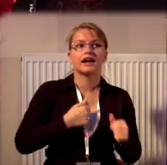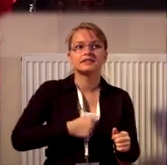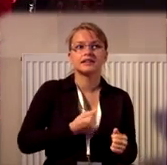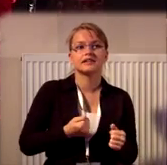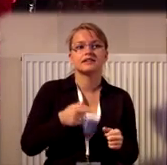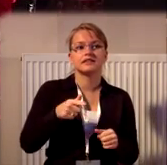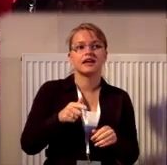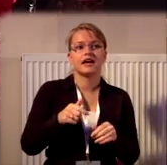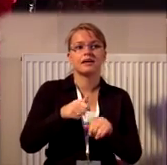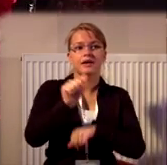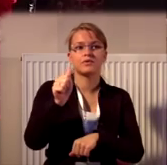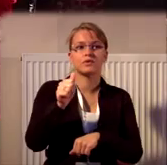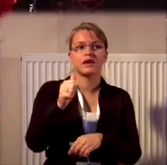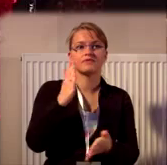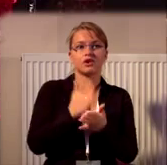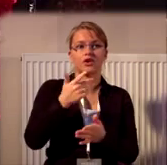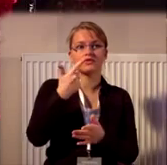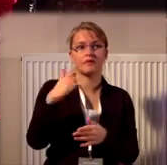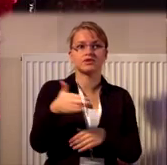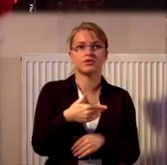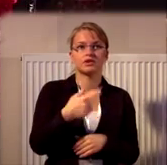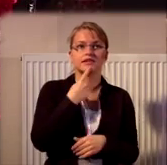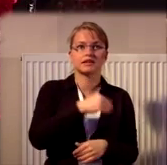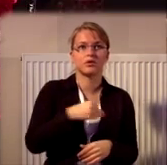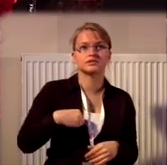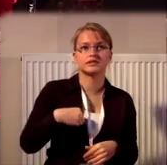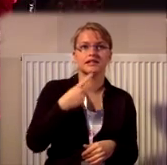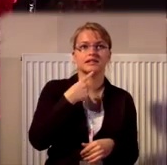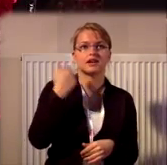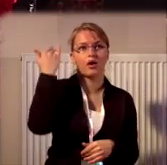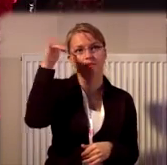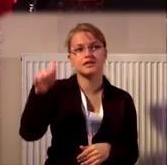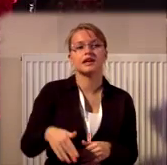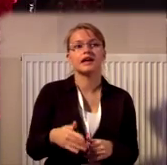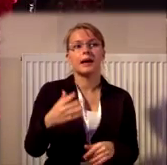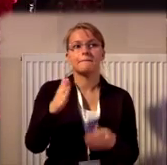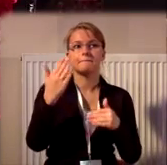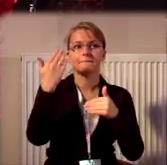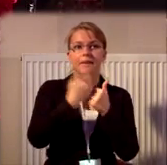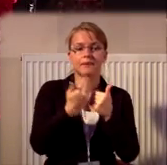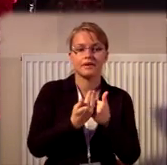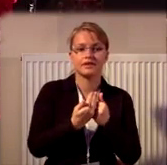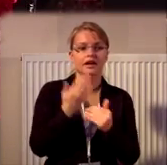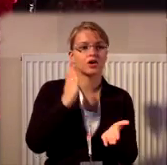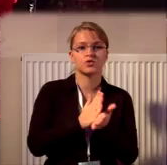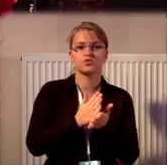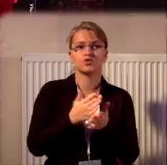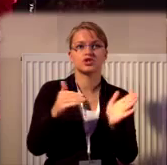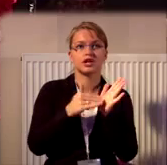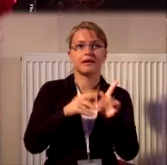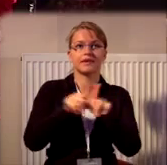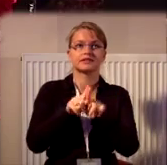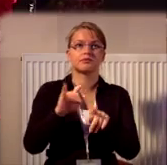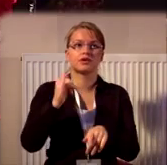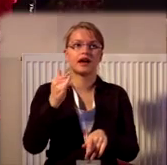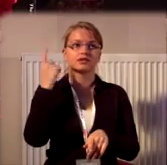dostosowane tylko z dwóch przedmiotów. Z języka polskiego i z języków obcych. Już na matematyce nagle nasi uczniowie muszą funkcjonować